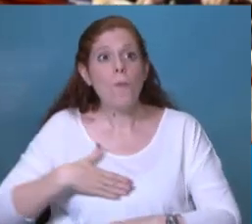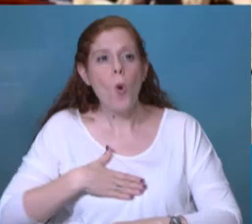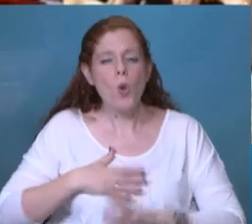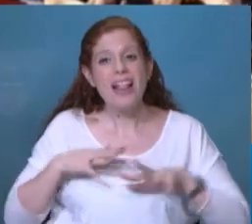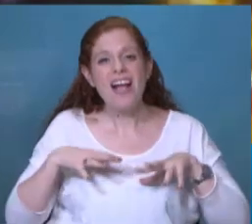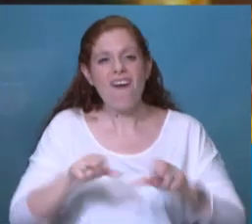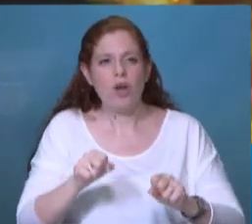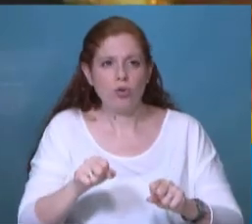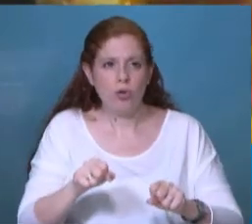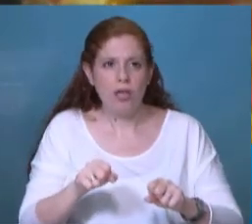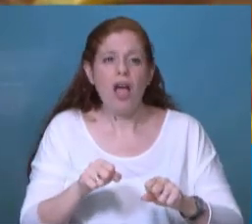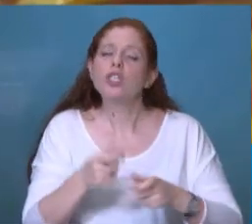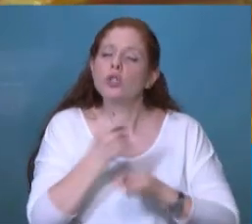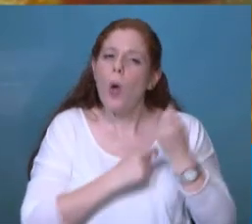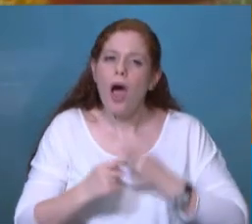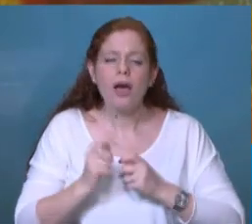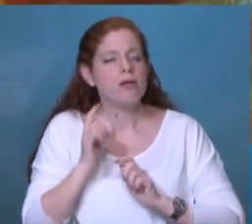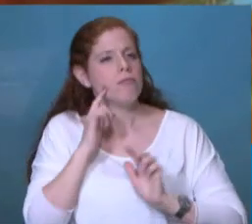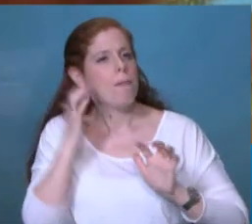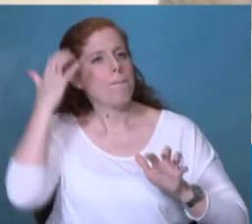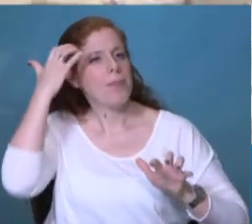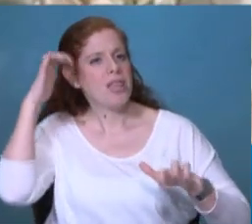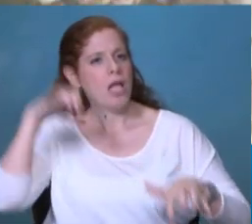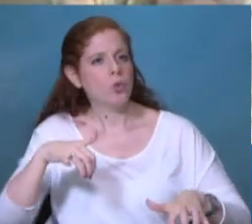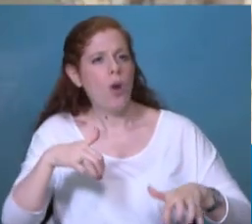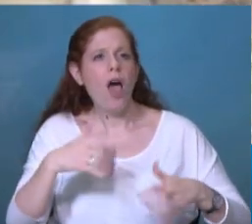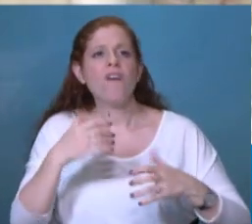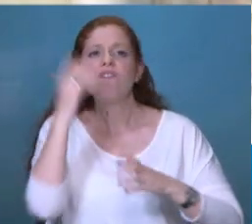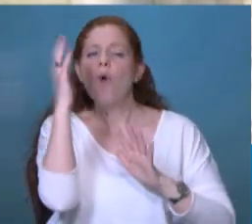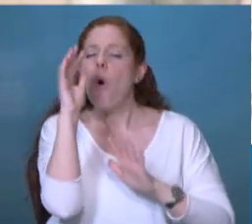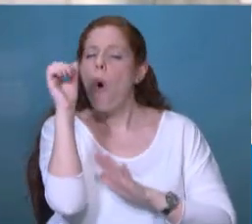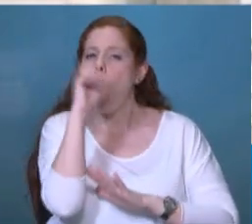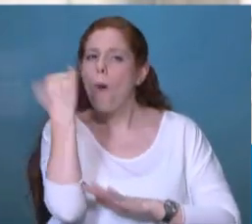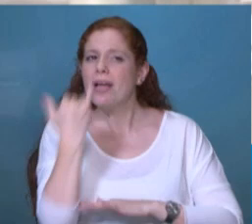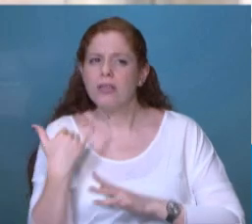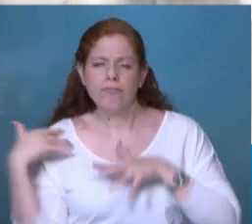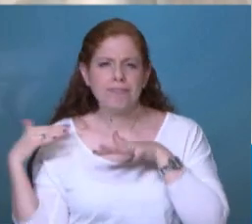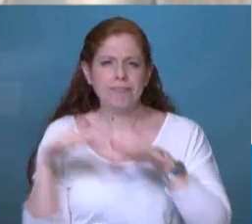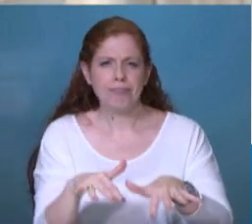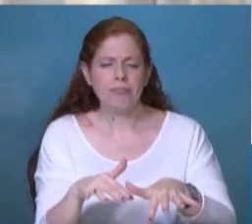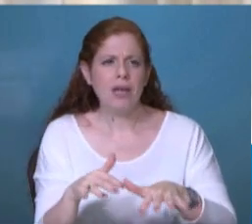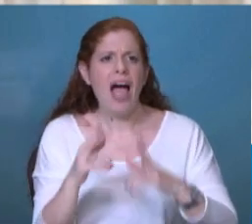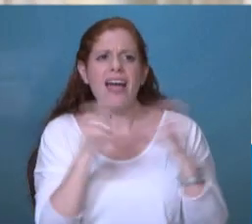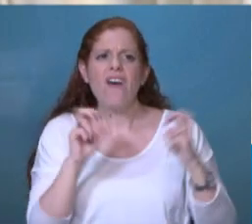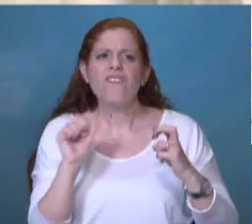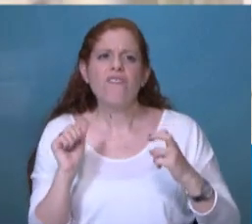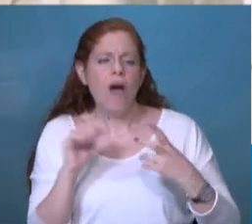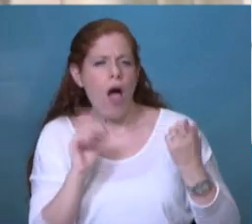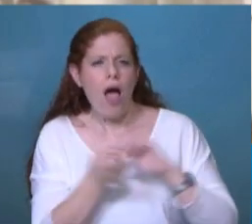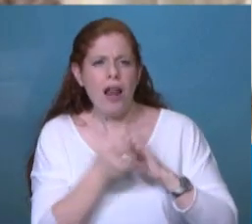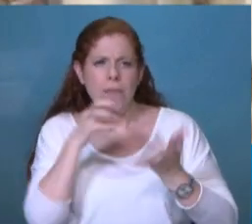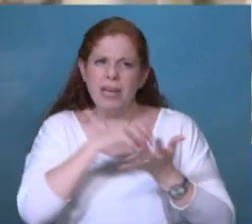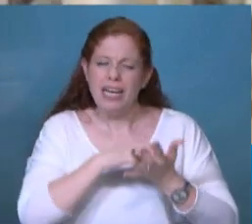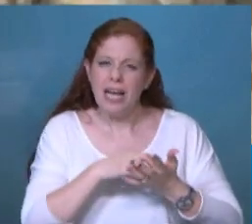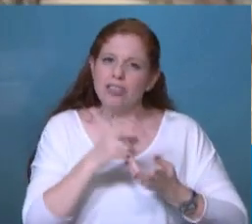אותה, סוחרים, בני אצולה ואומנים נערו אליה בהמוניהם. העיר הפכה למרכז שעשועים וחטאים, מה שהרגיז